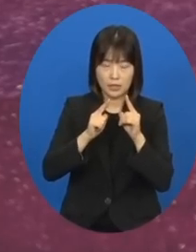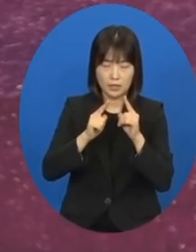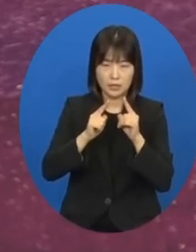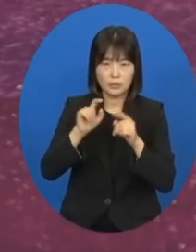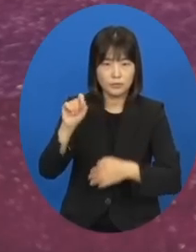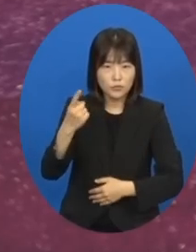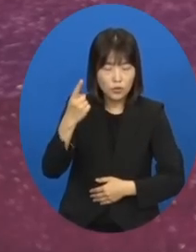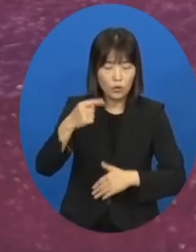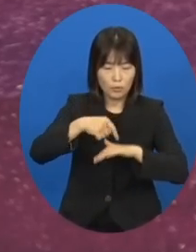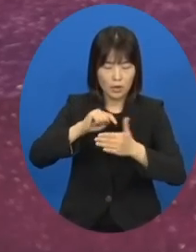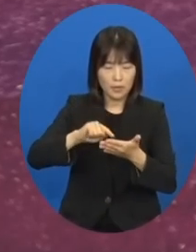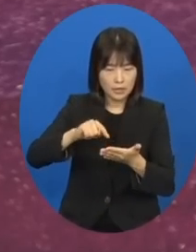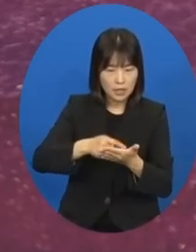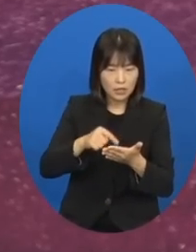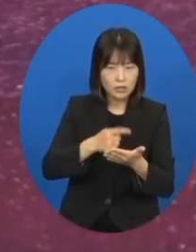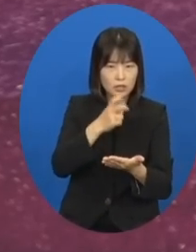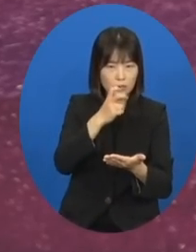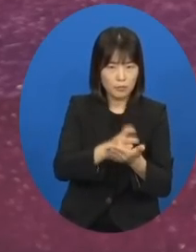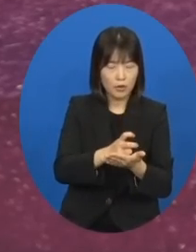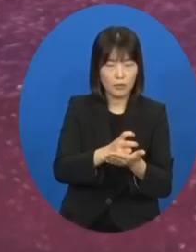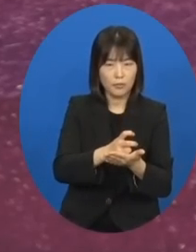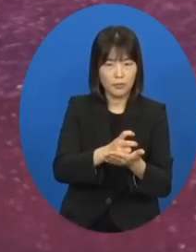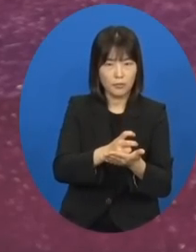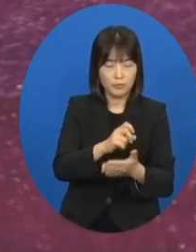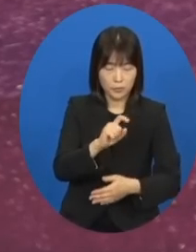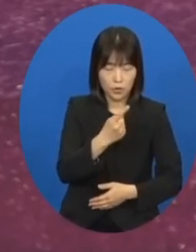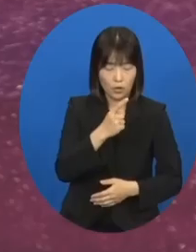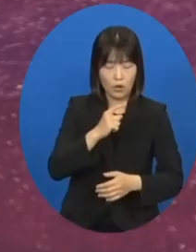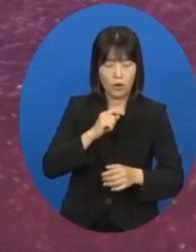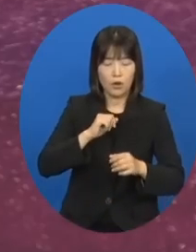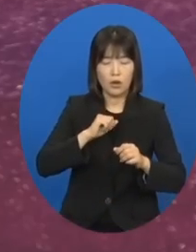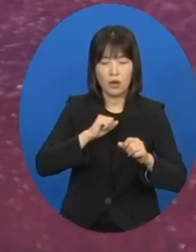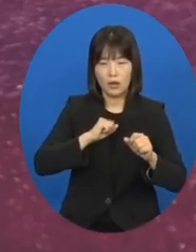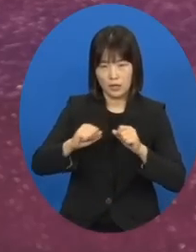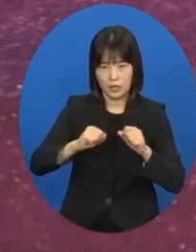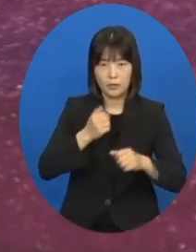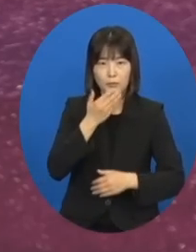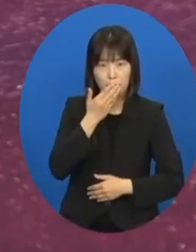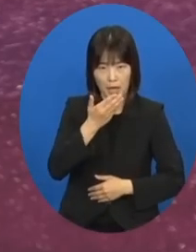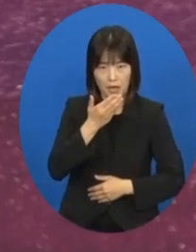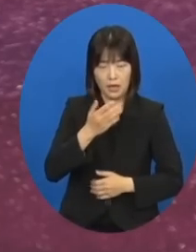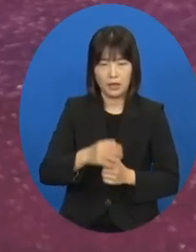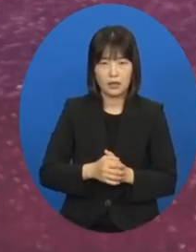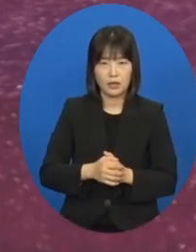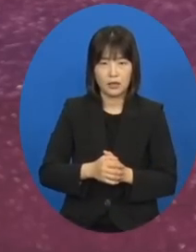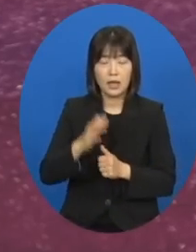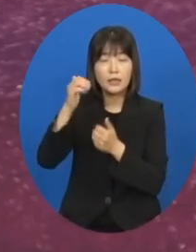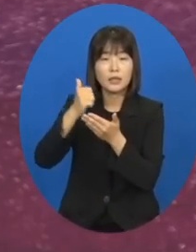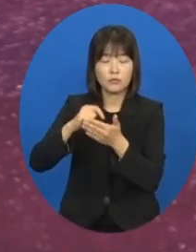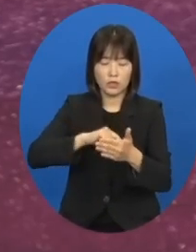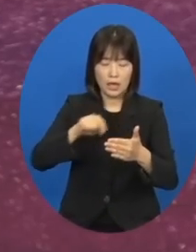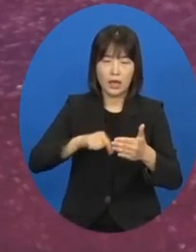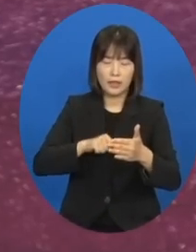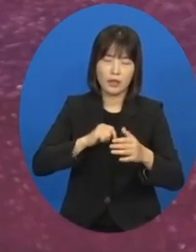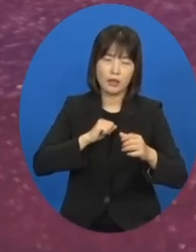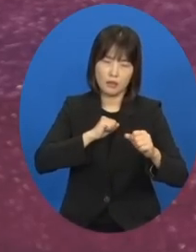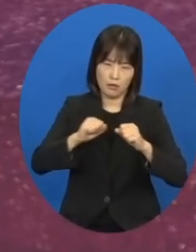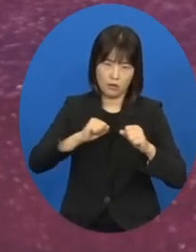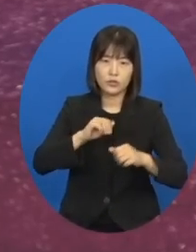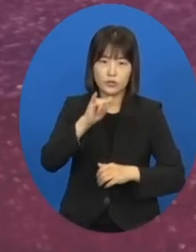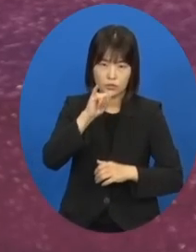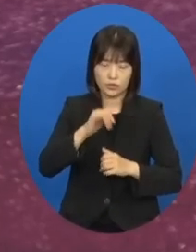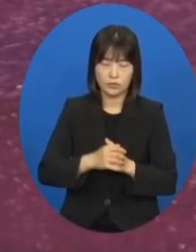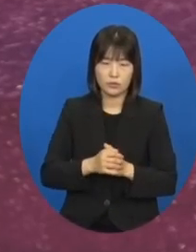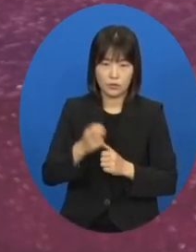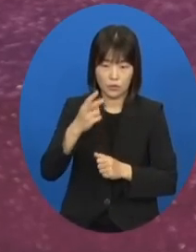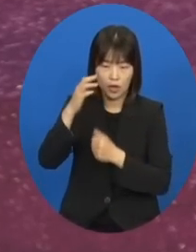그 법 으로 말미암아 그렇게 살아갈 수 있다는 거 보여주는 거예요 우리 안에서 역사하세요 하나님은 그 다음에 하나님을